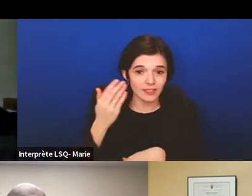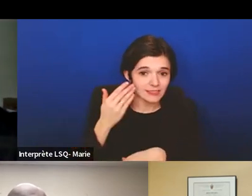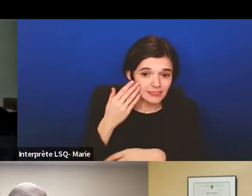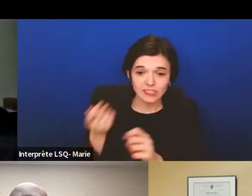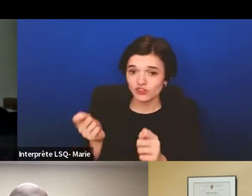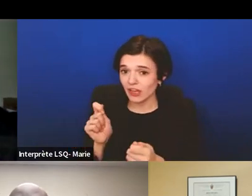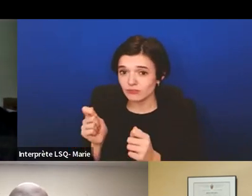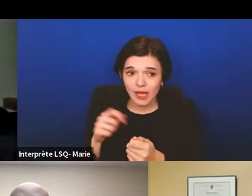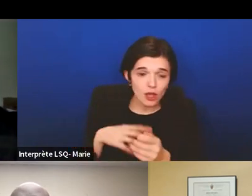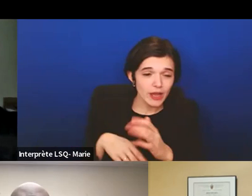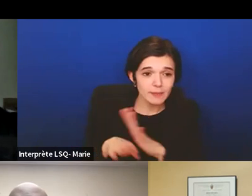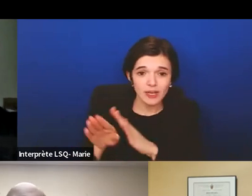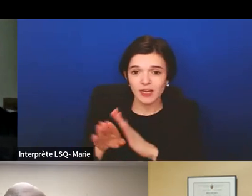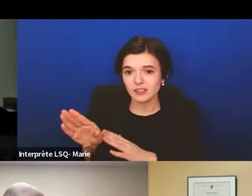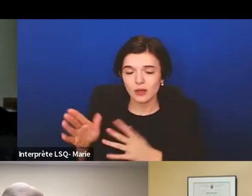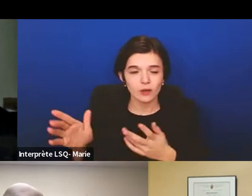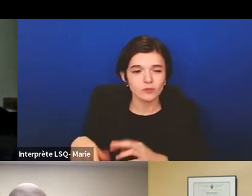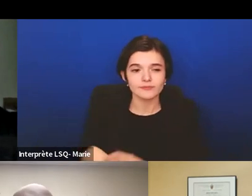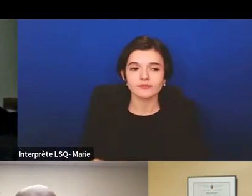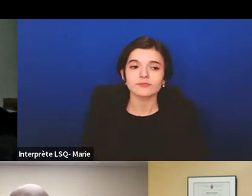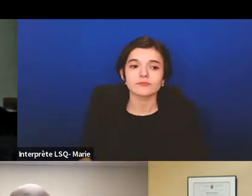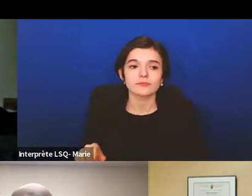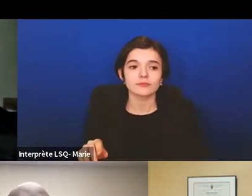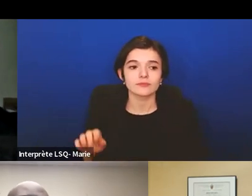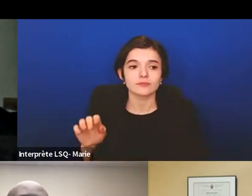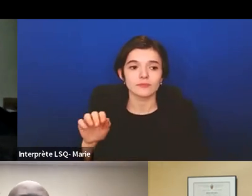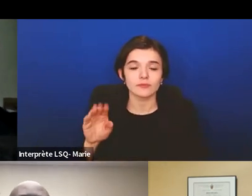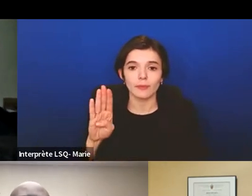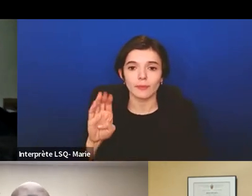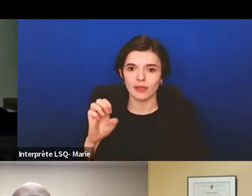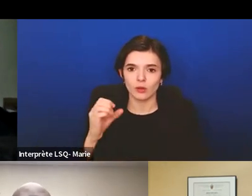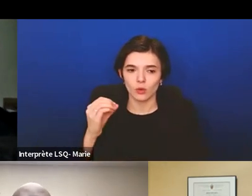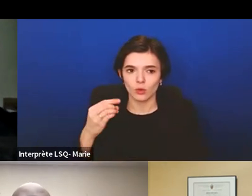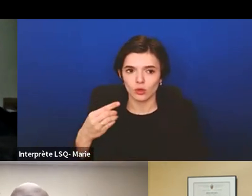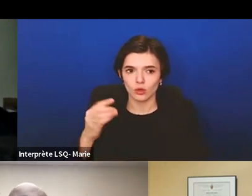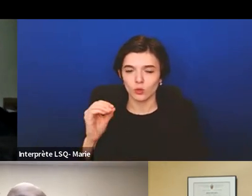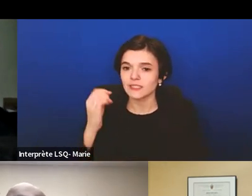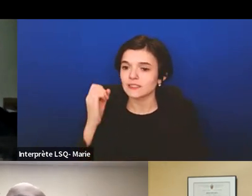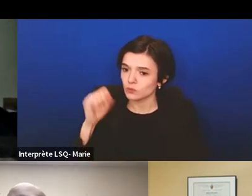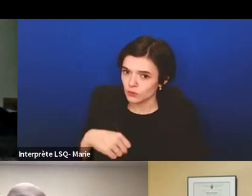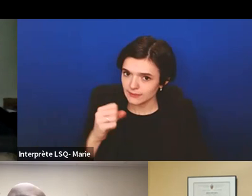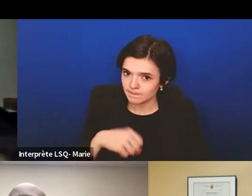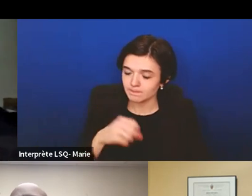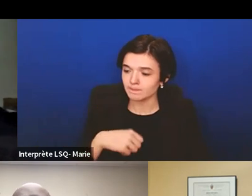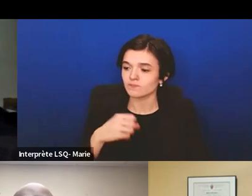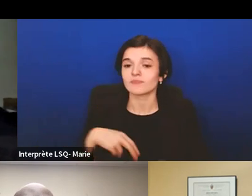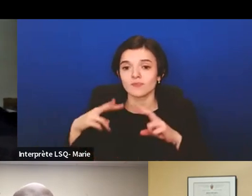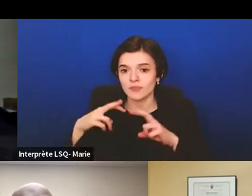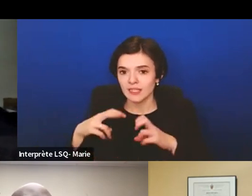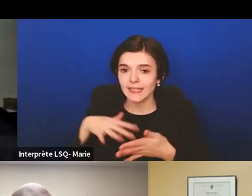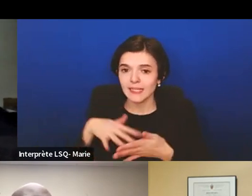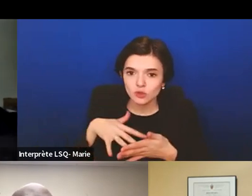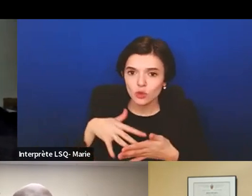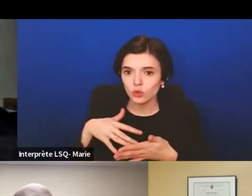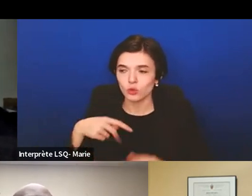améliorations? Oui, alors, dans nos sites d'études, il y a beaucoup d'améliorations parce que, par exemple, au niveau du